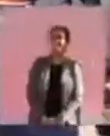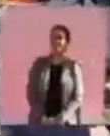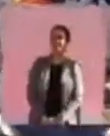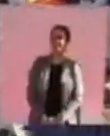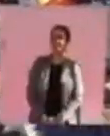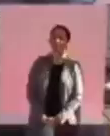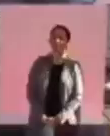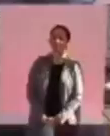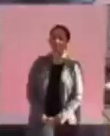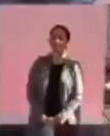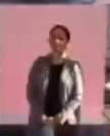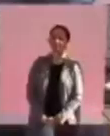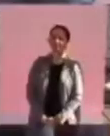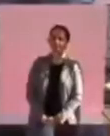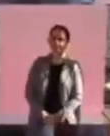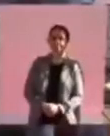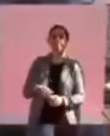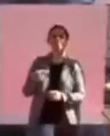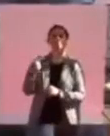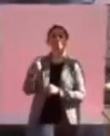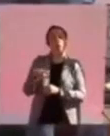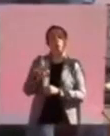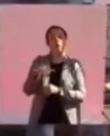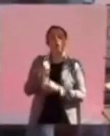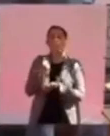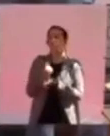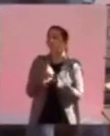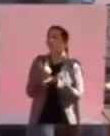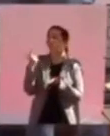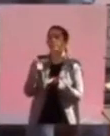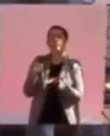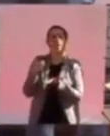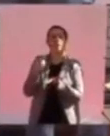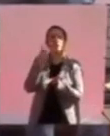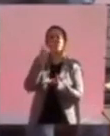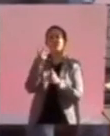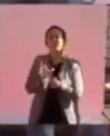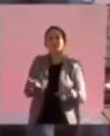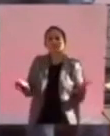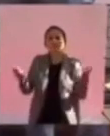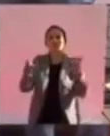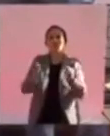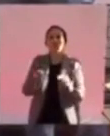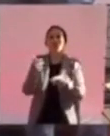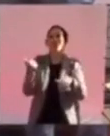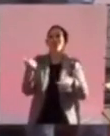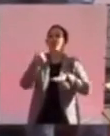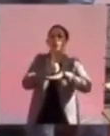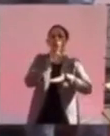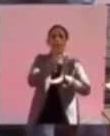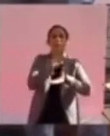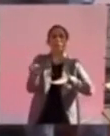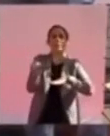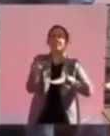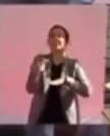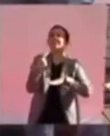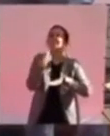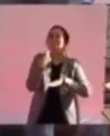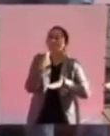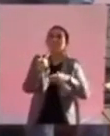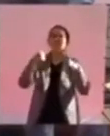così come è necessario recuperare il protagonismo dei tuoi attori principali del sistema cittadini ed